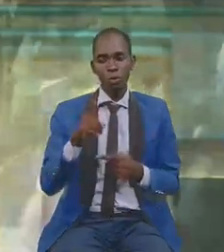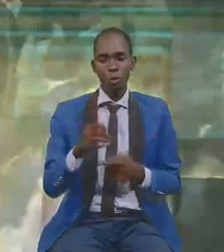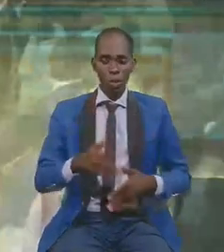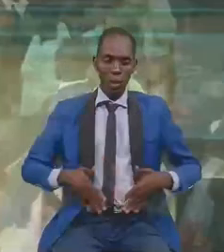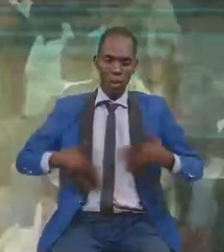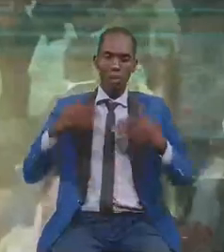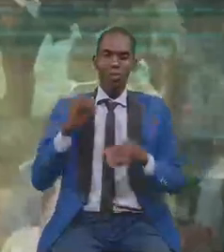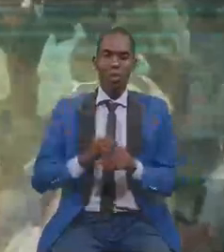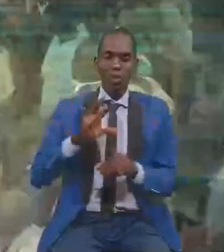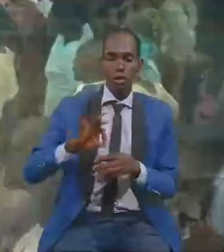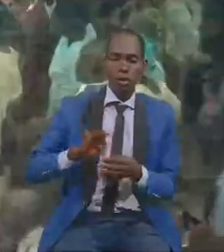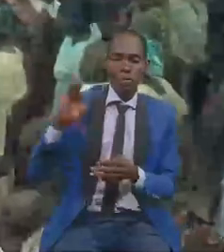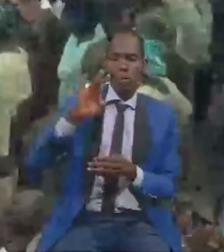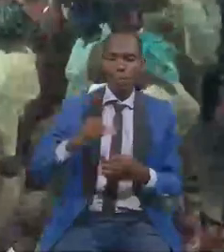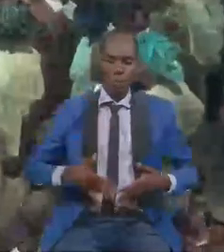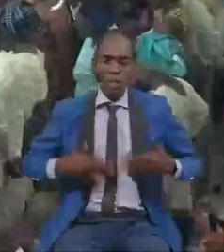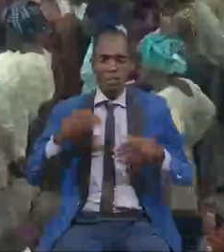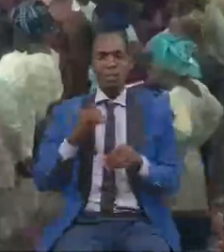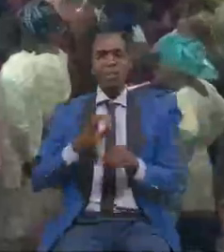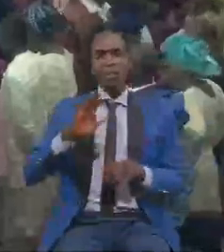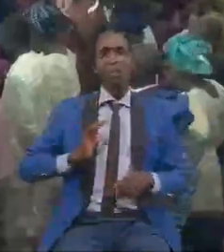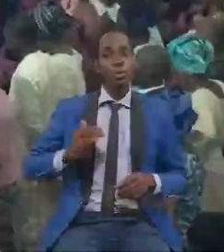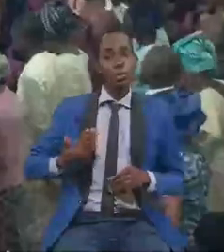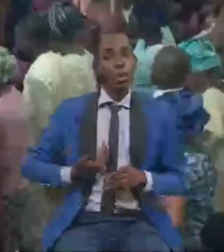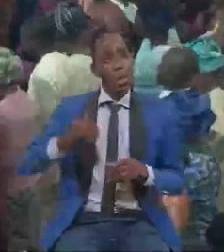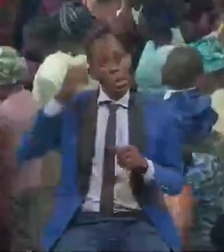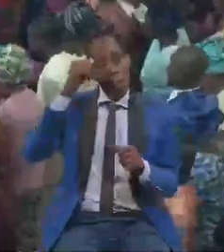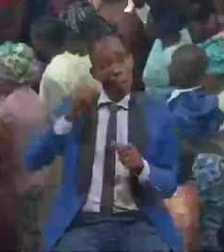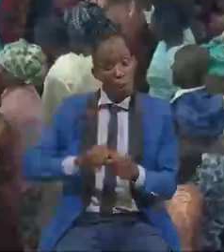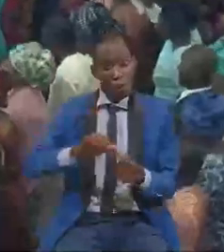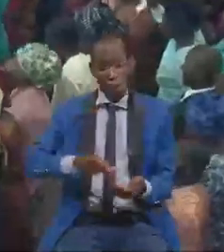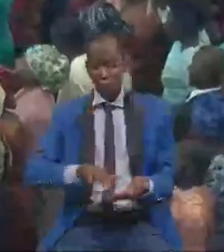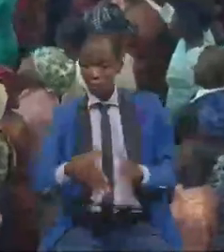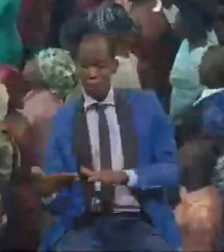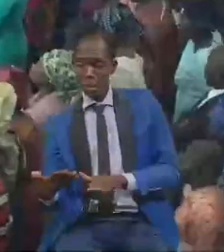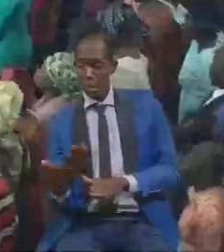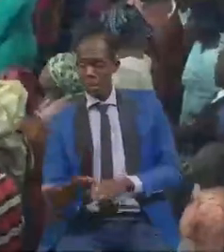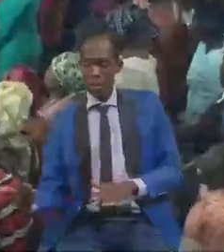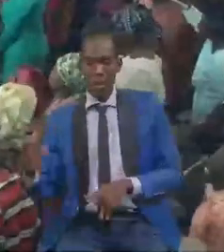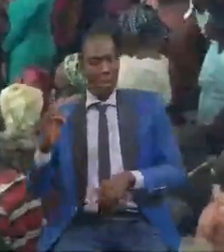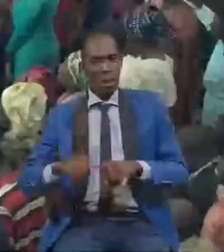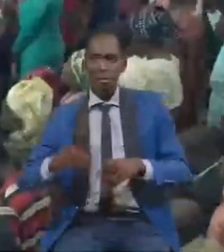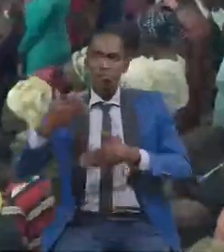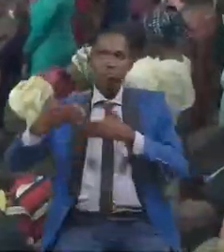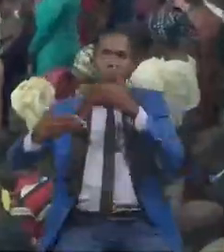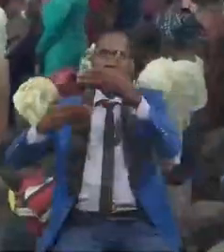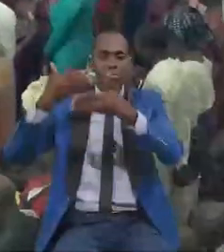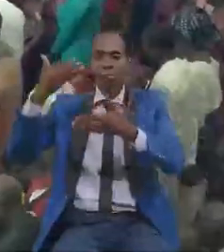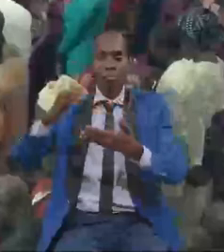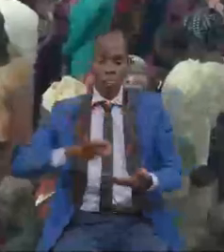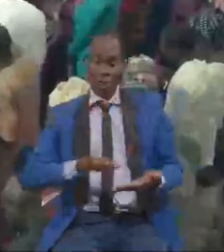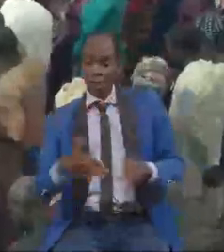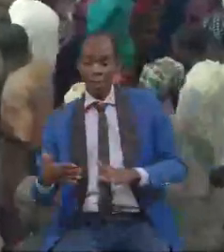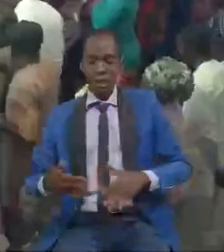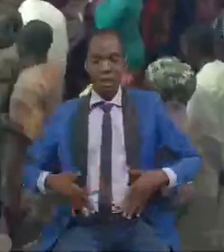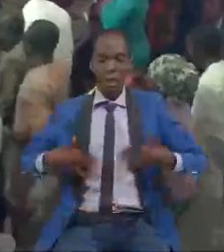âme. Rappelez-vous, les choses mortes ne peuvent pas faire du progrès. La vie, une vie morte ne peut pas faire du